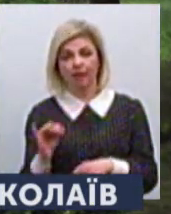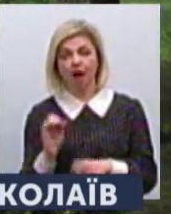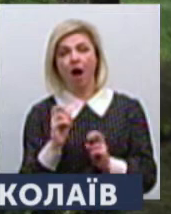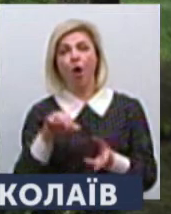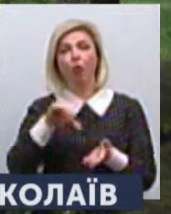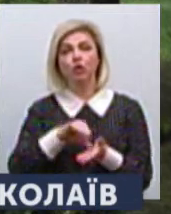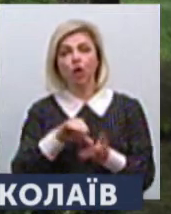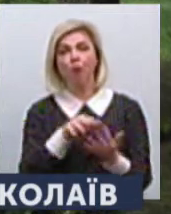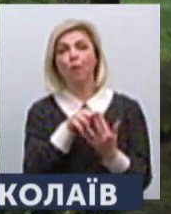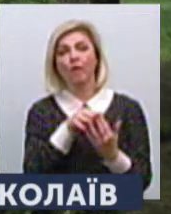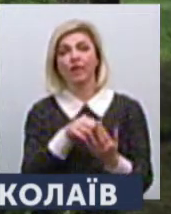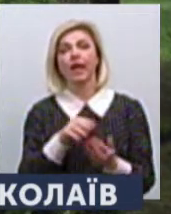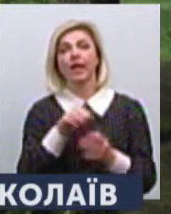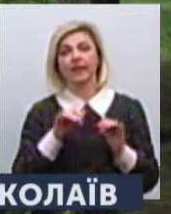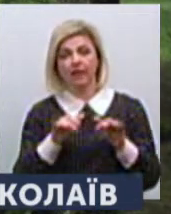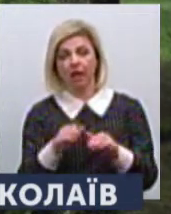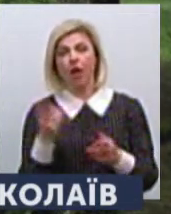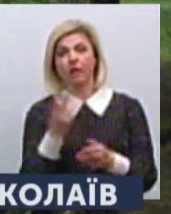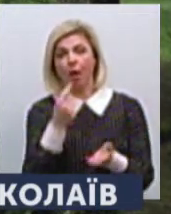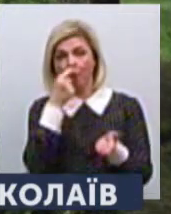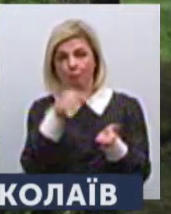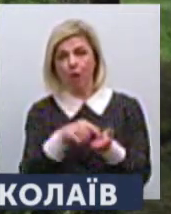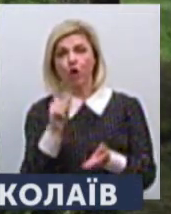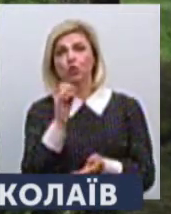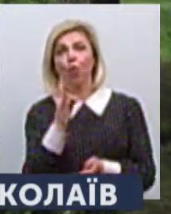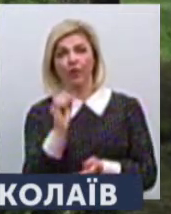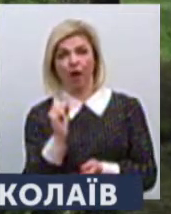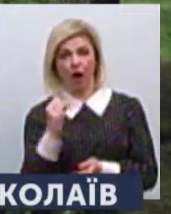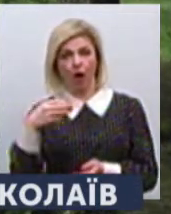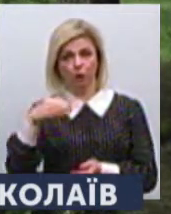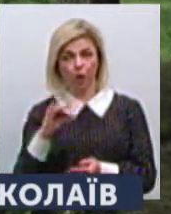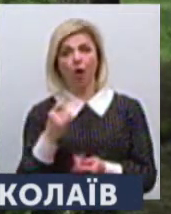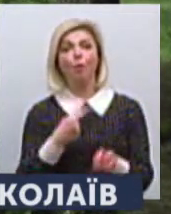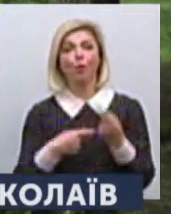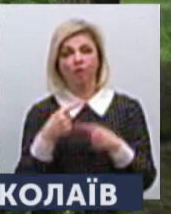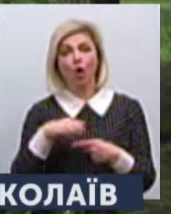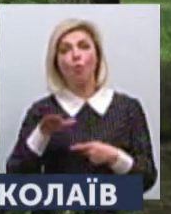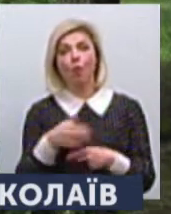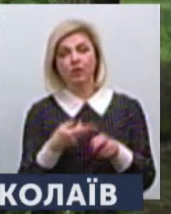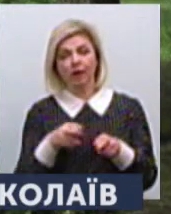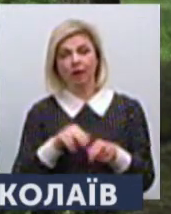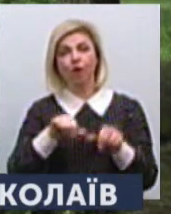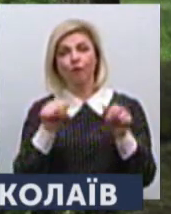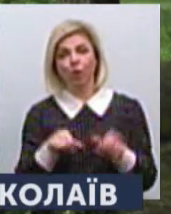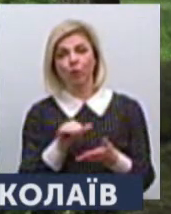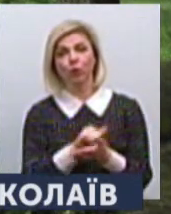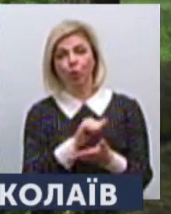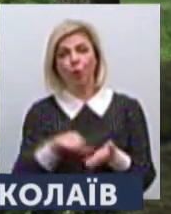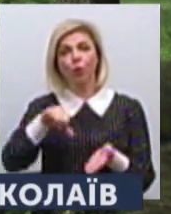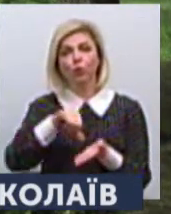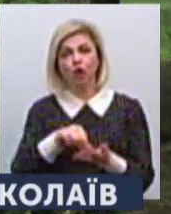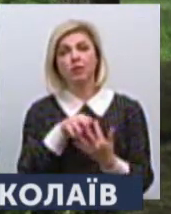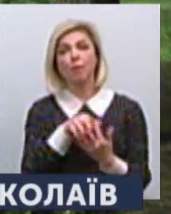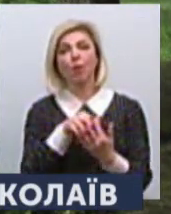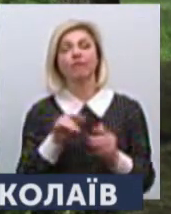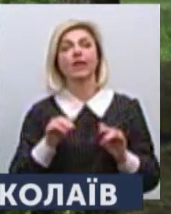дій, це треба зайти в зону АТО тоді було і повернутися. Після цього оформлюються документи учасника бойових дій. І